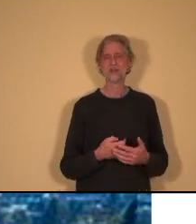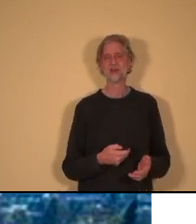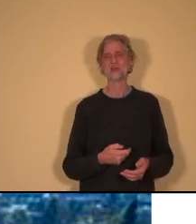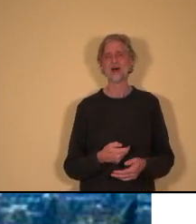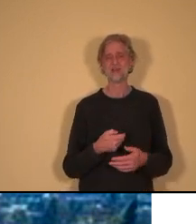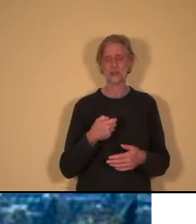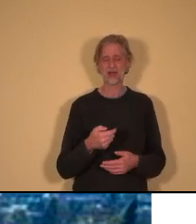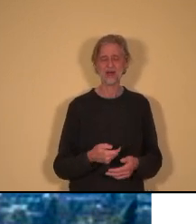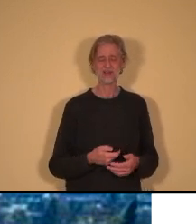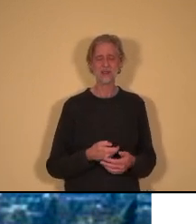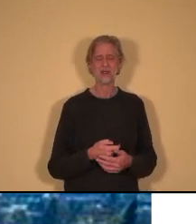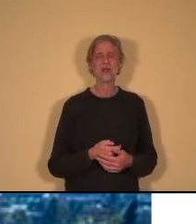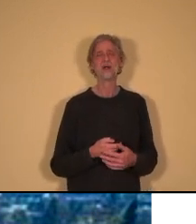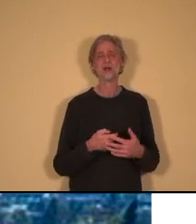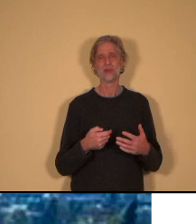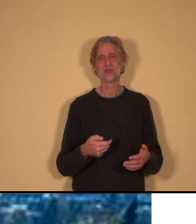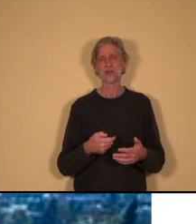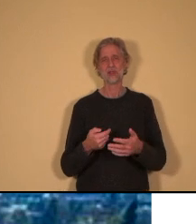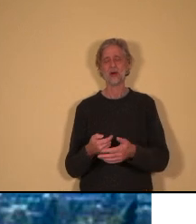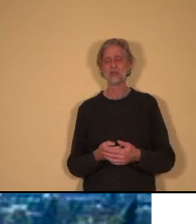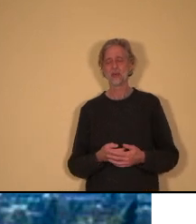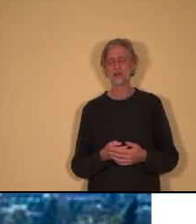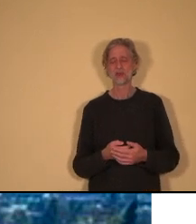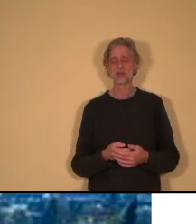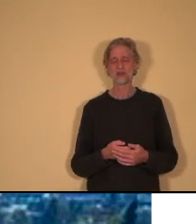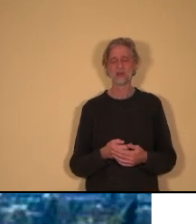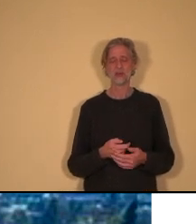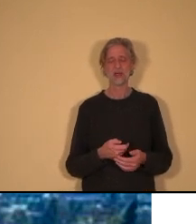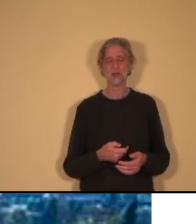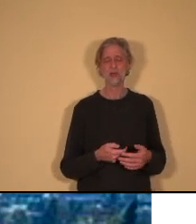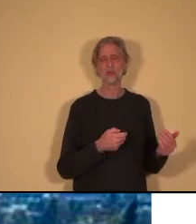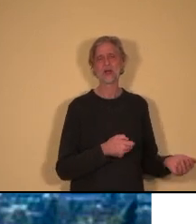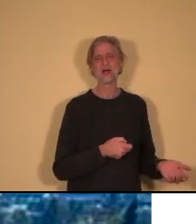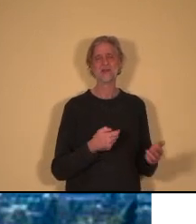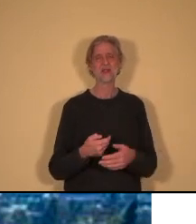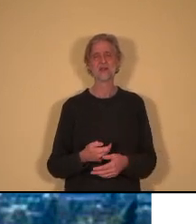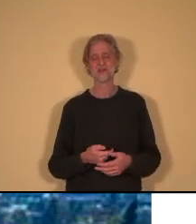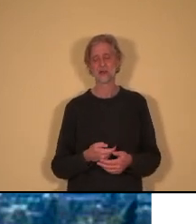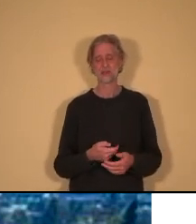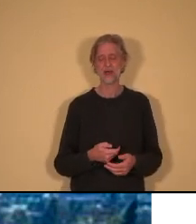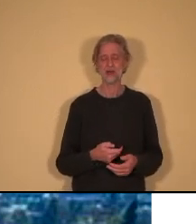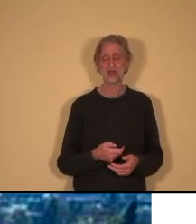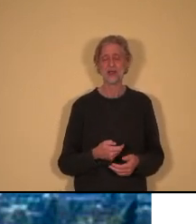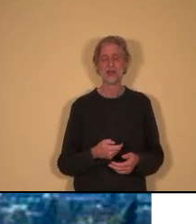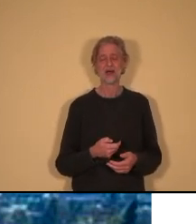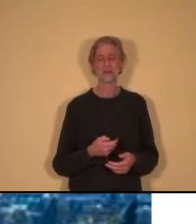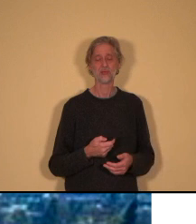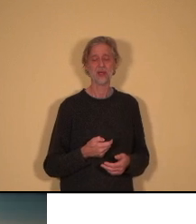Pflanzenkulturen mit CO2 zu begasen und dadurch die Ausbeute dort zu erhöhen und gleichzeitig das CO2 aus